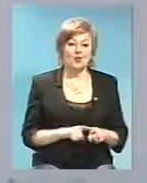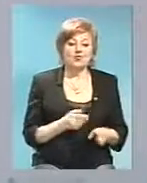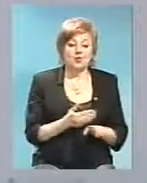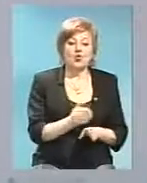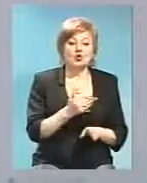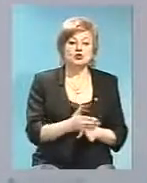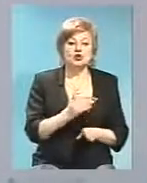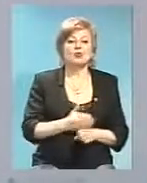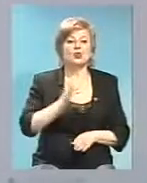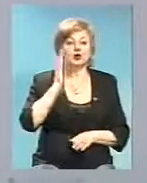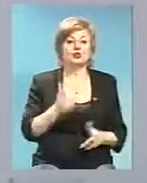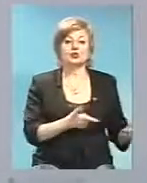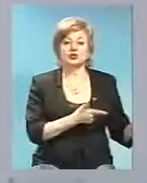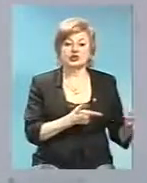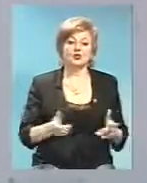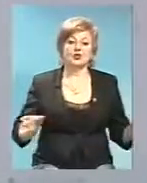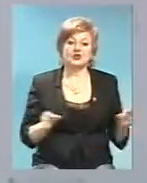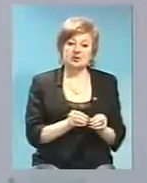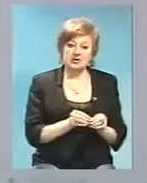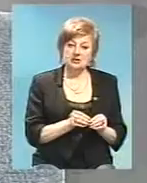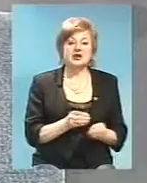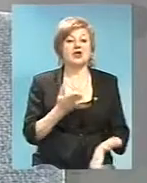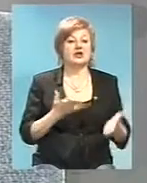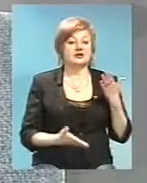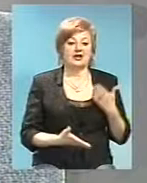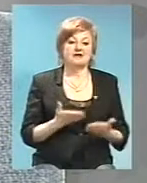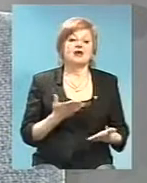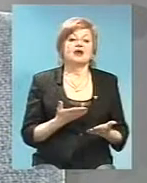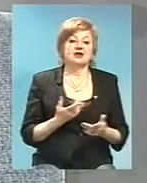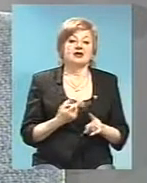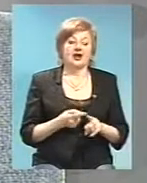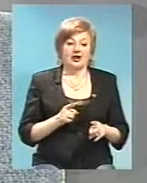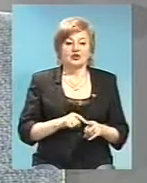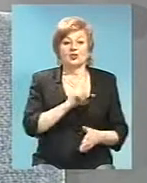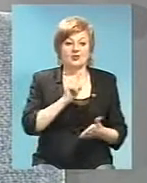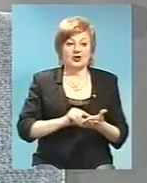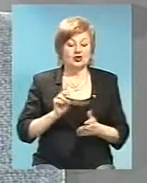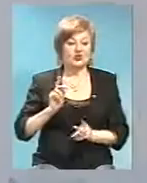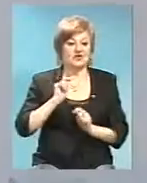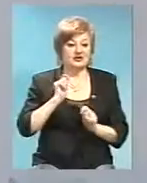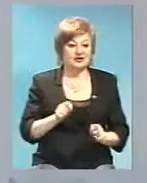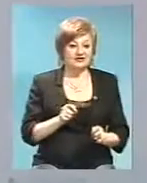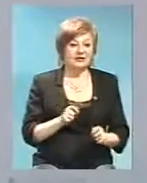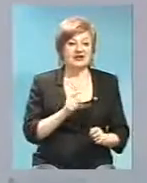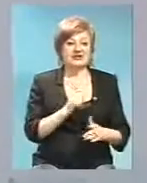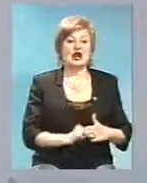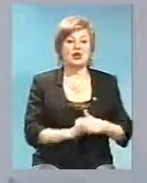поступово будемо готуватися з ними. Ну, мабуть, до того самого складного питання, яке ви задавали, на